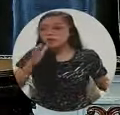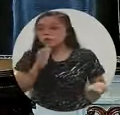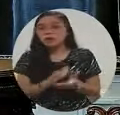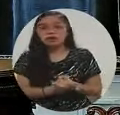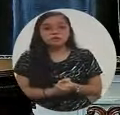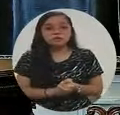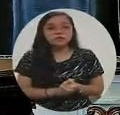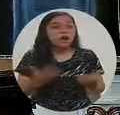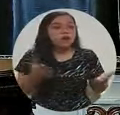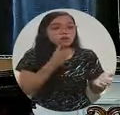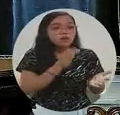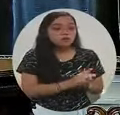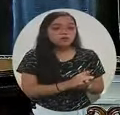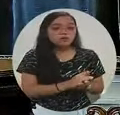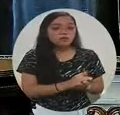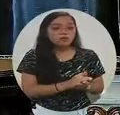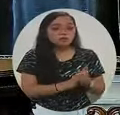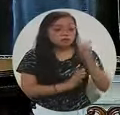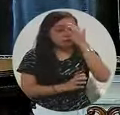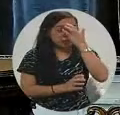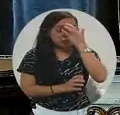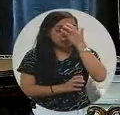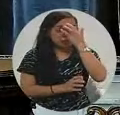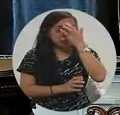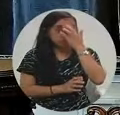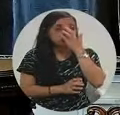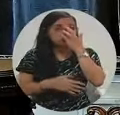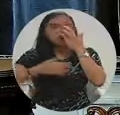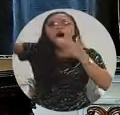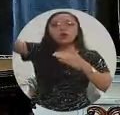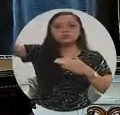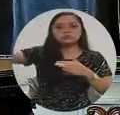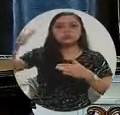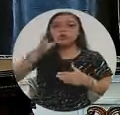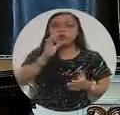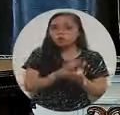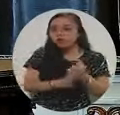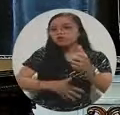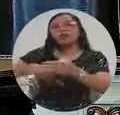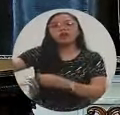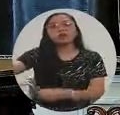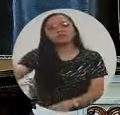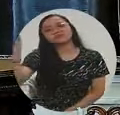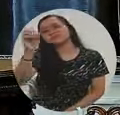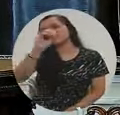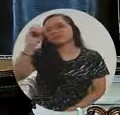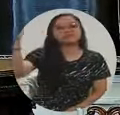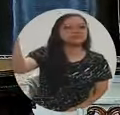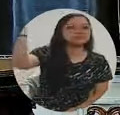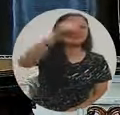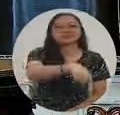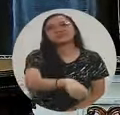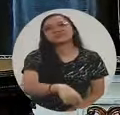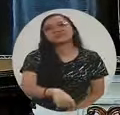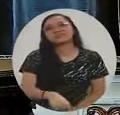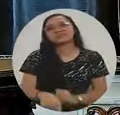Nangita si Sine kung ay hain ang asawa. Insa nilakaw man to wa nang mabalik hangtod karon.